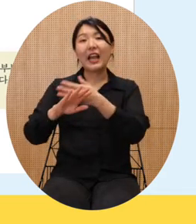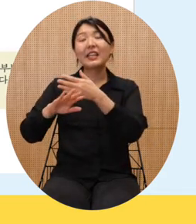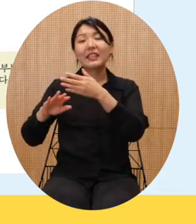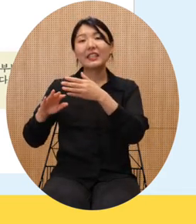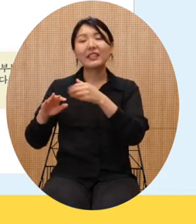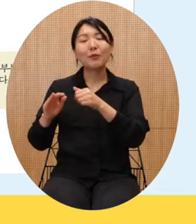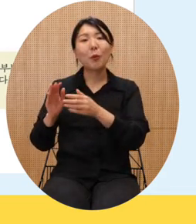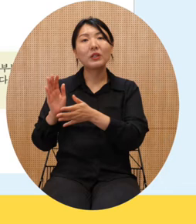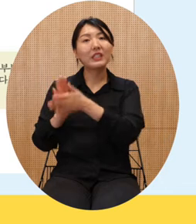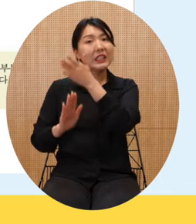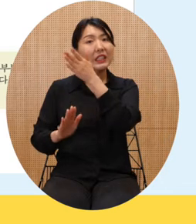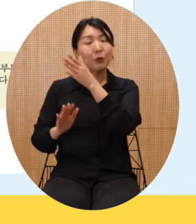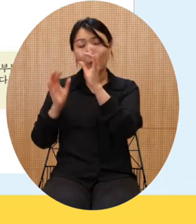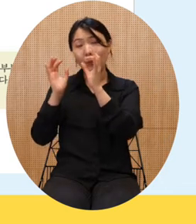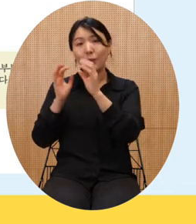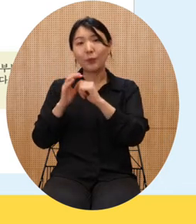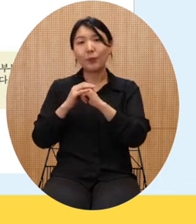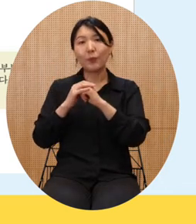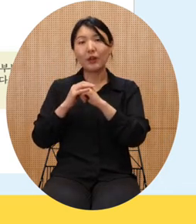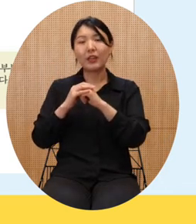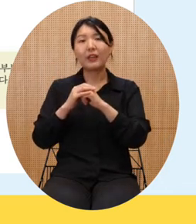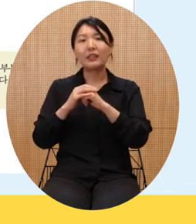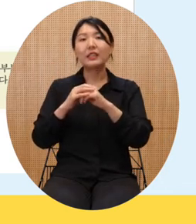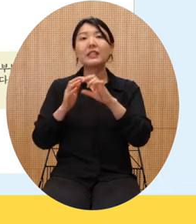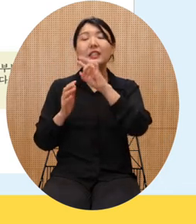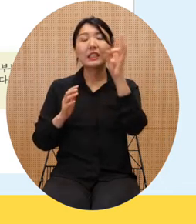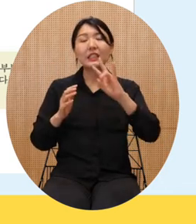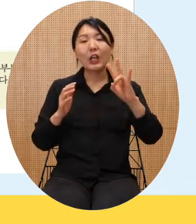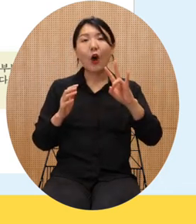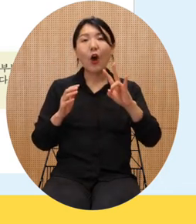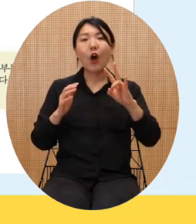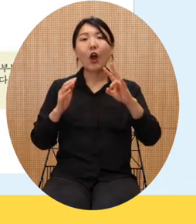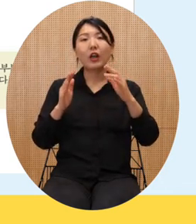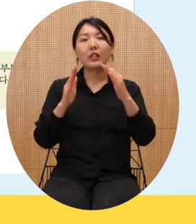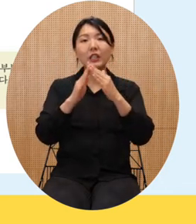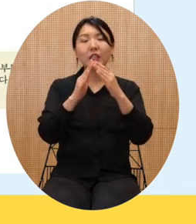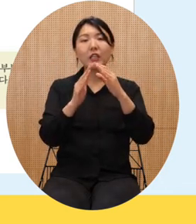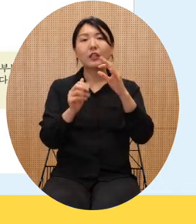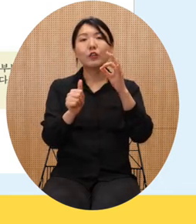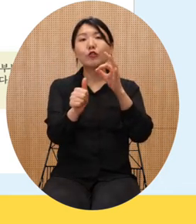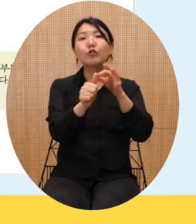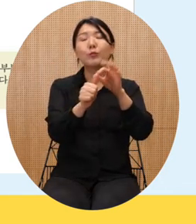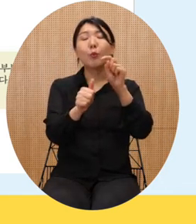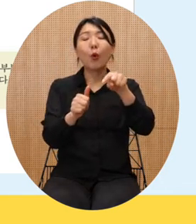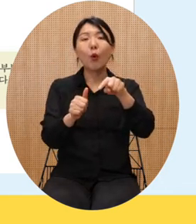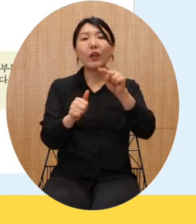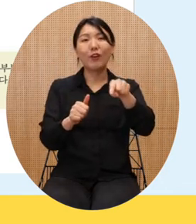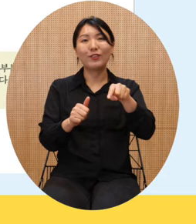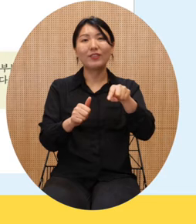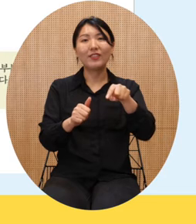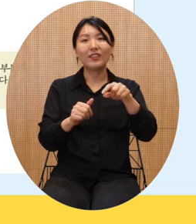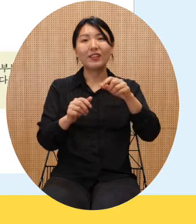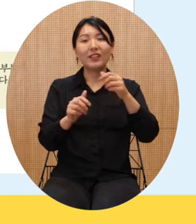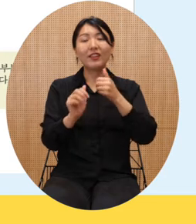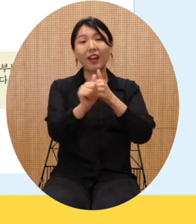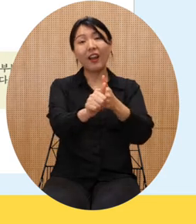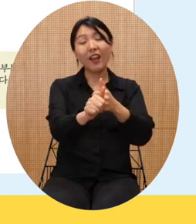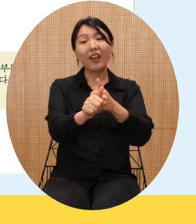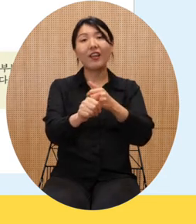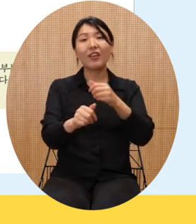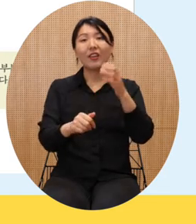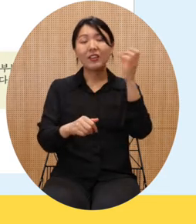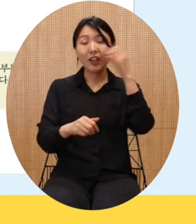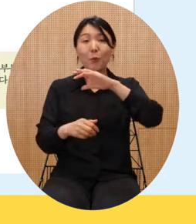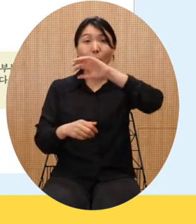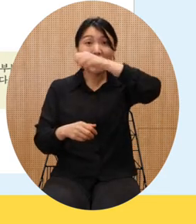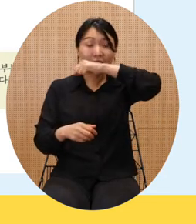그래서 그런 부분들은 다른 지자체에서 그 사실 시흥형 주거비를 지급하는 걸 따라하기는 굉장히